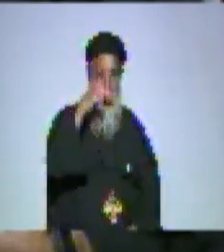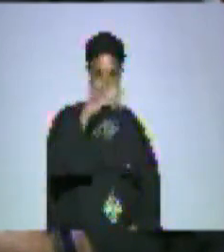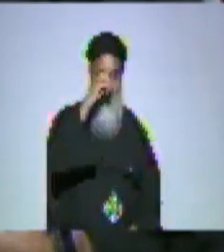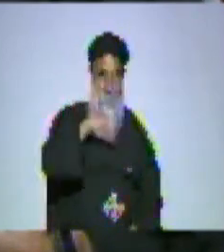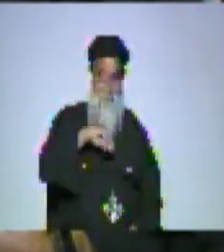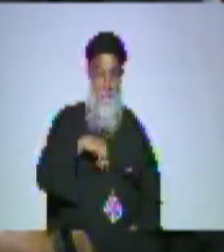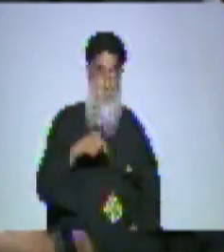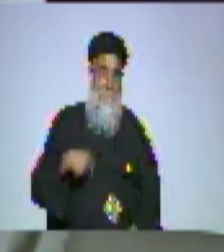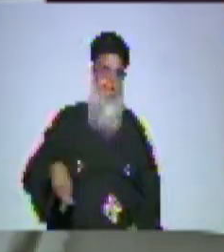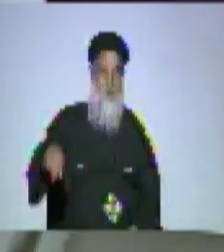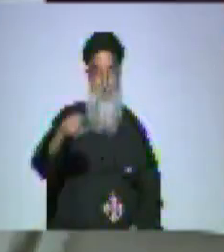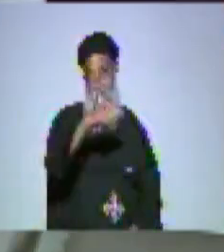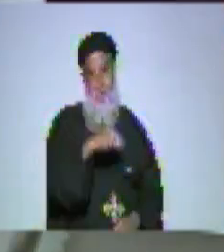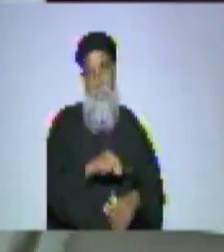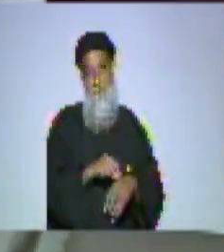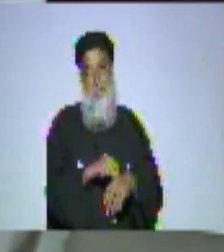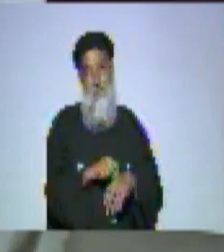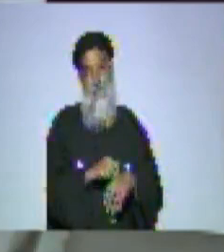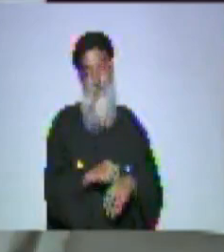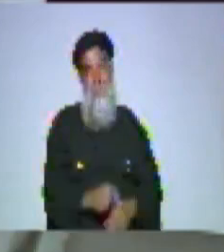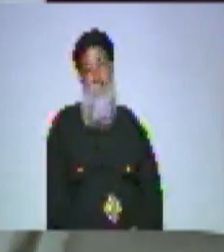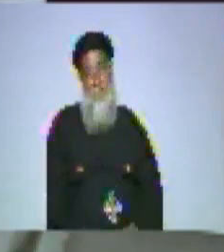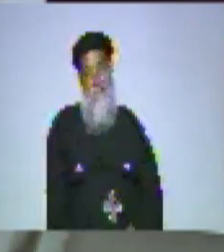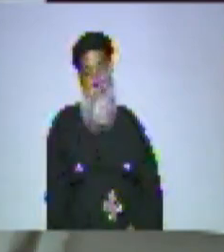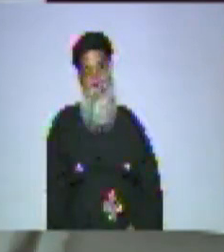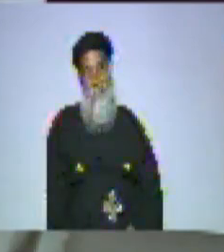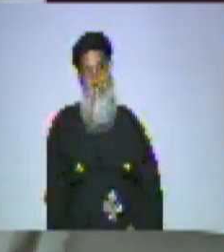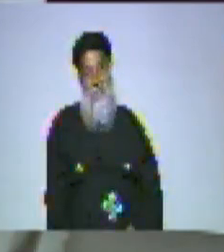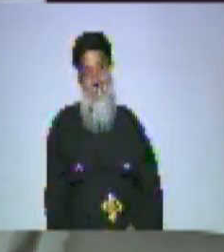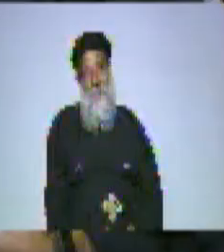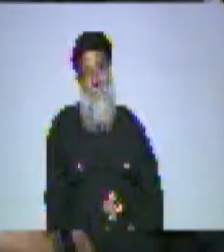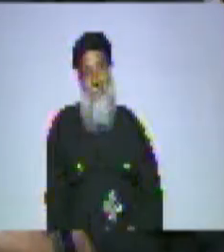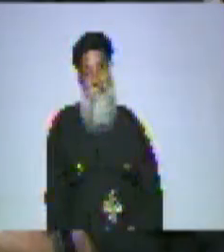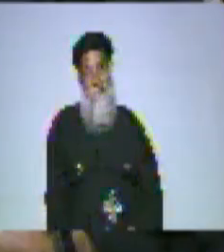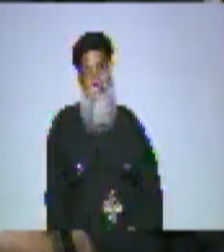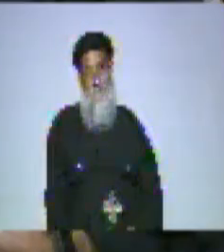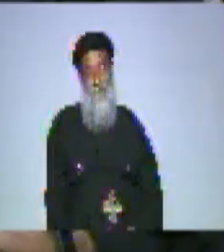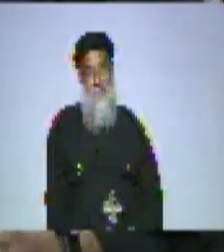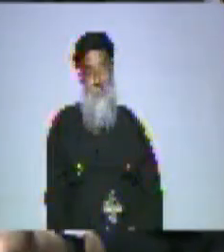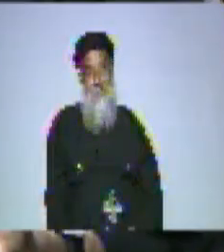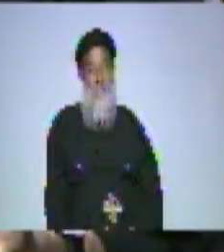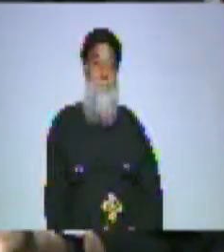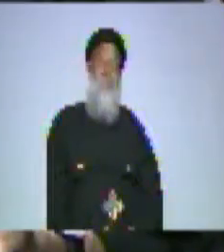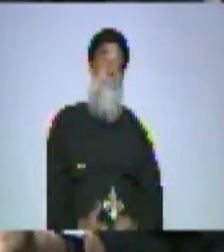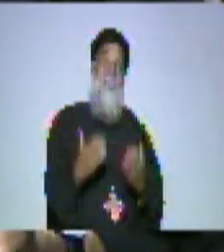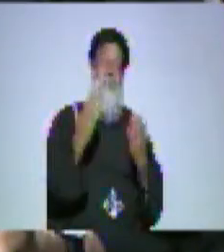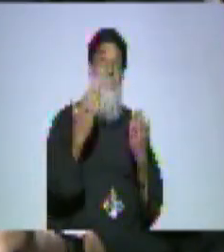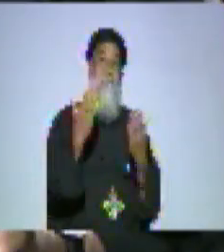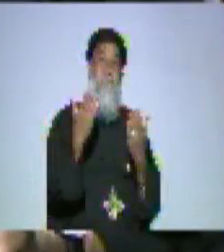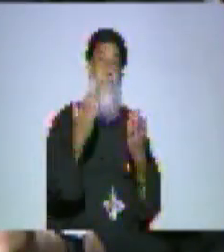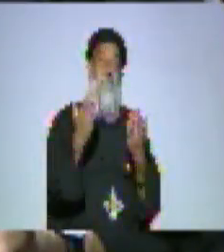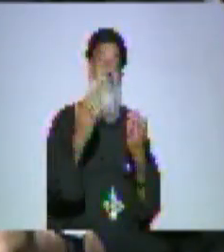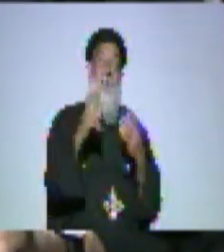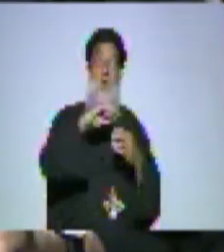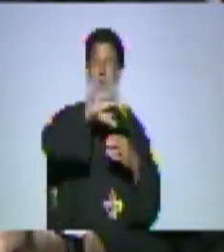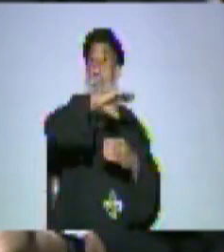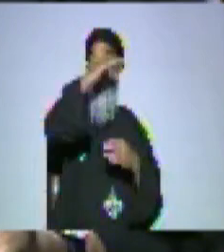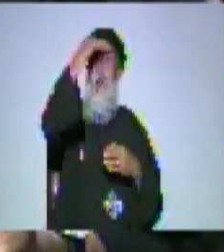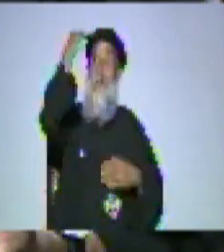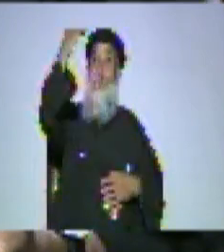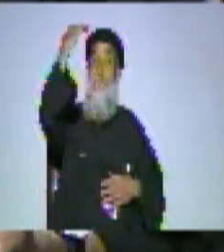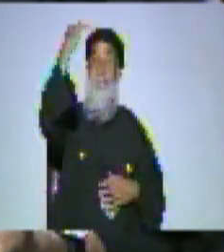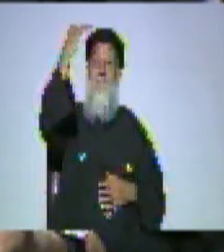بتاعه الانسان طبعا سيدنا القشيه بتاعه الهويه تفضل يا رب اهويه السماء